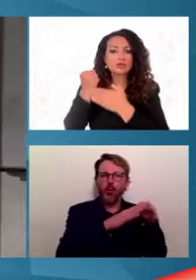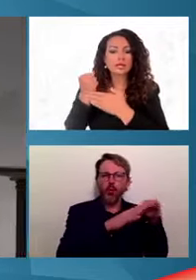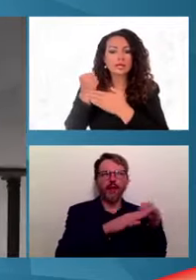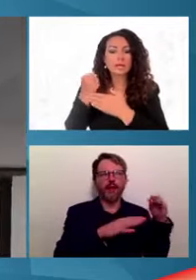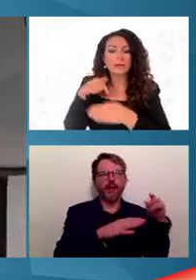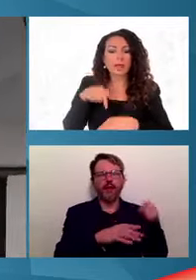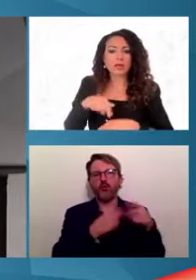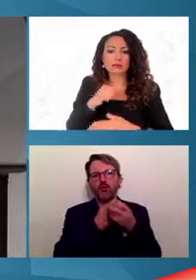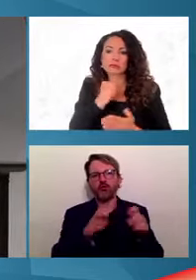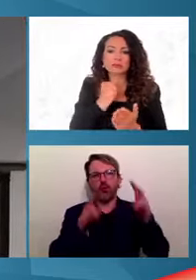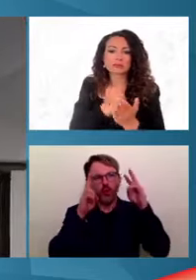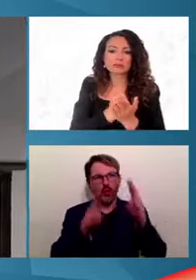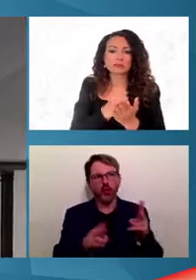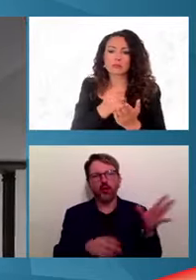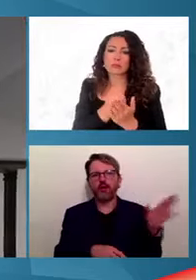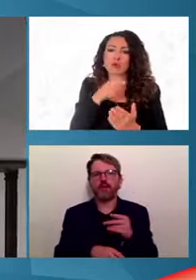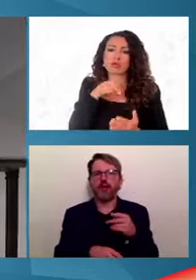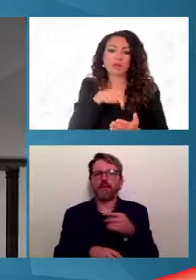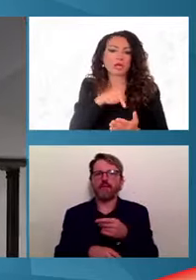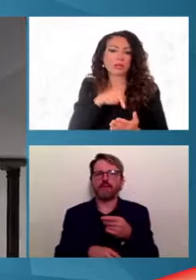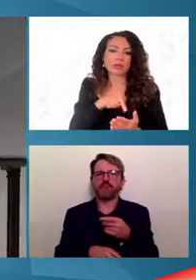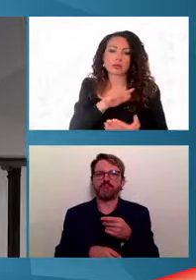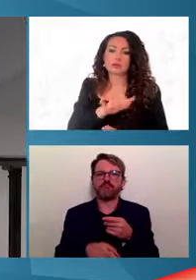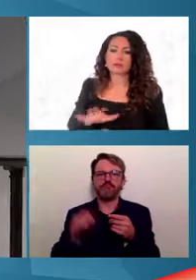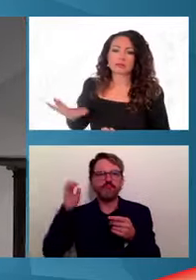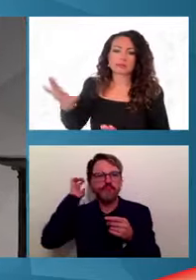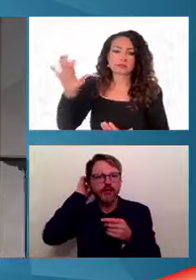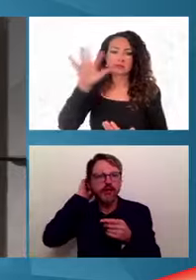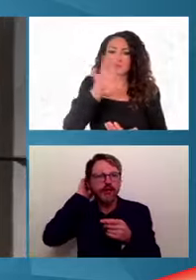sicuramente molto molto riconosciuto.